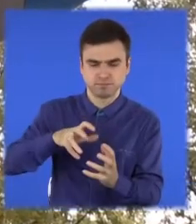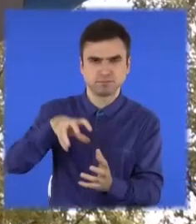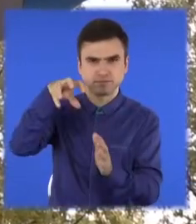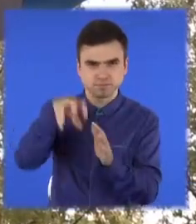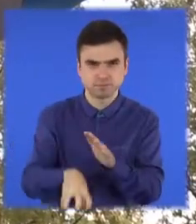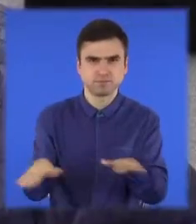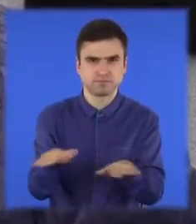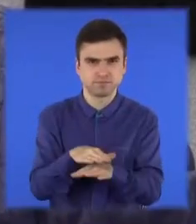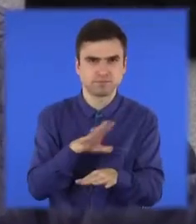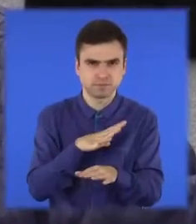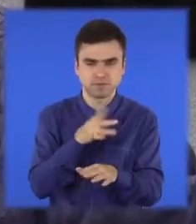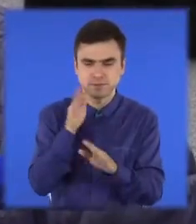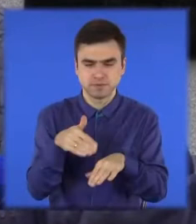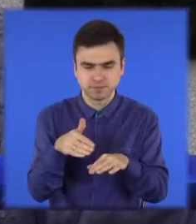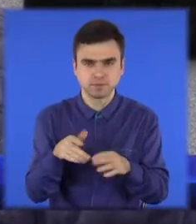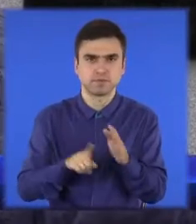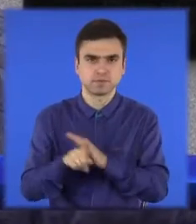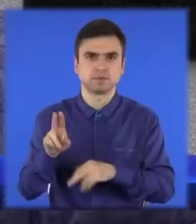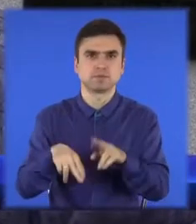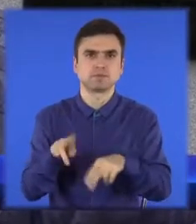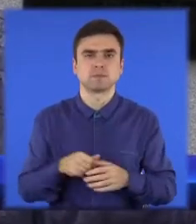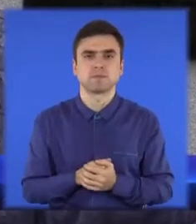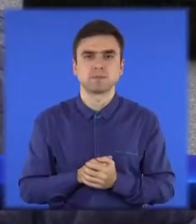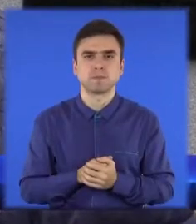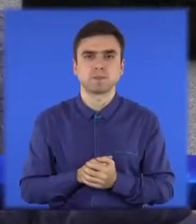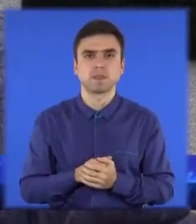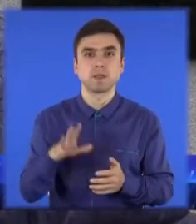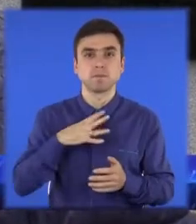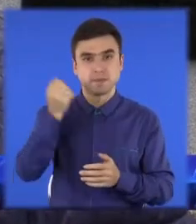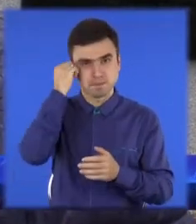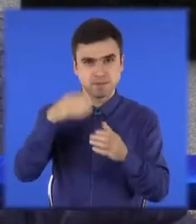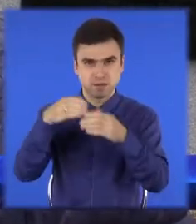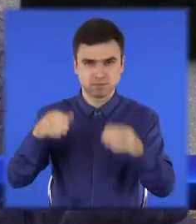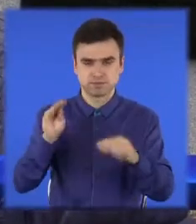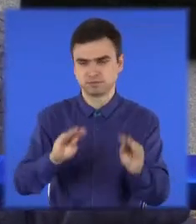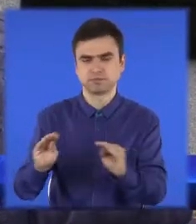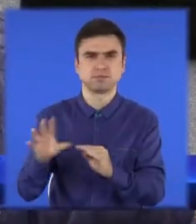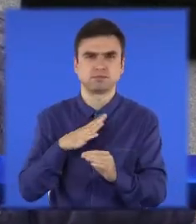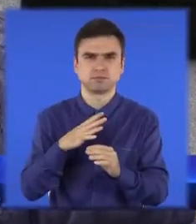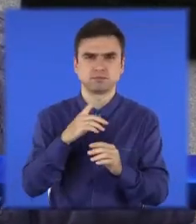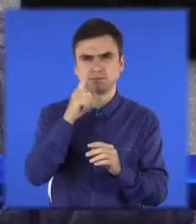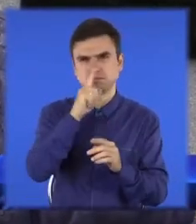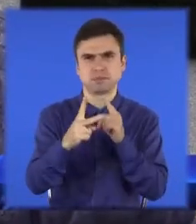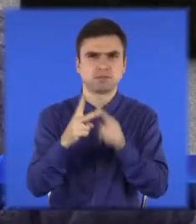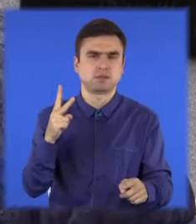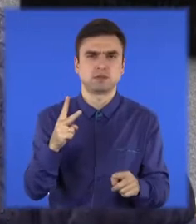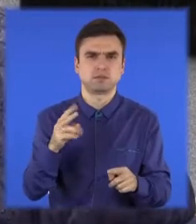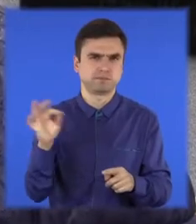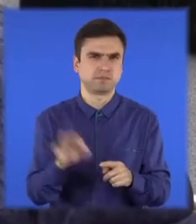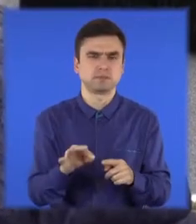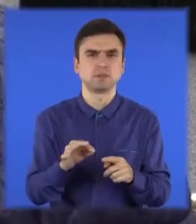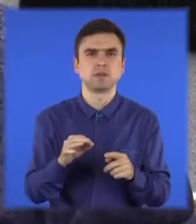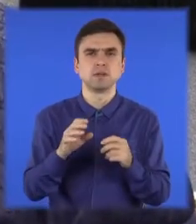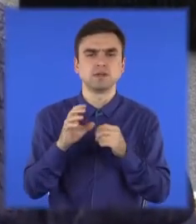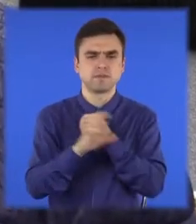військового літака. Пам'ятник ми построїли максимум за півтора місяця. Да, ми приступили к нему в конце сентября,